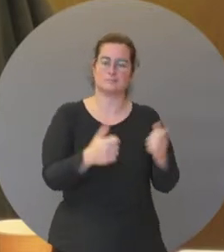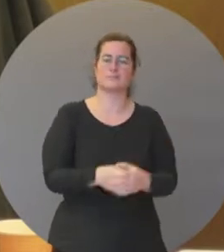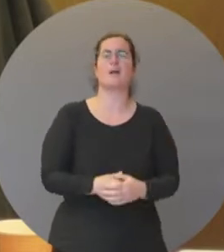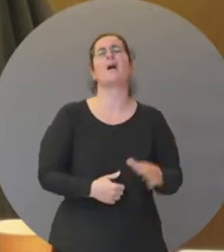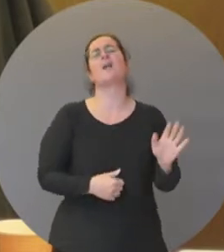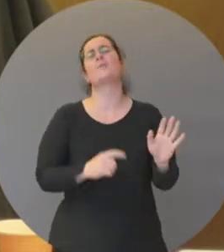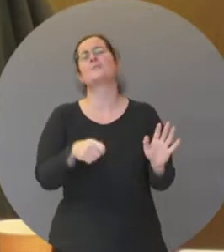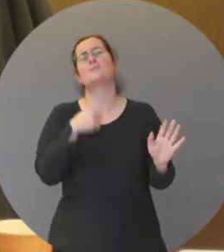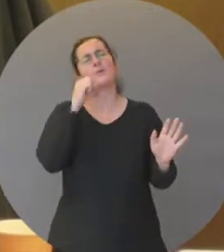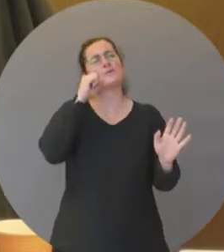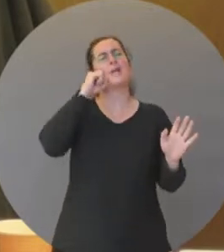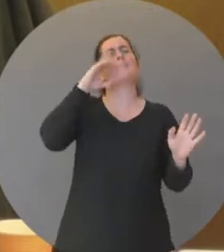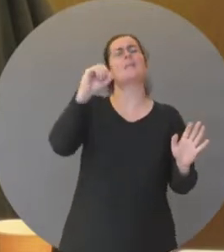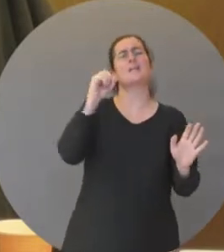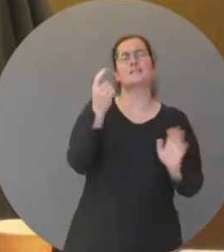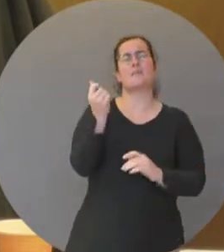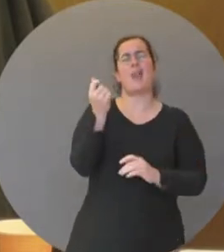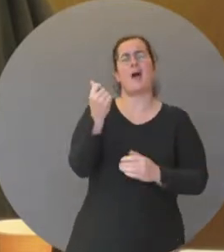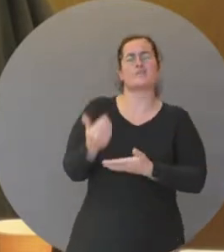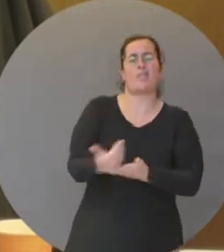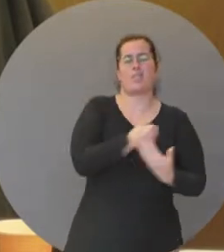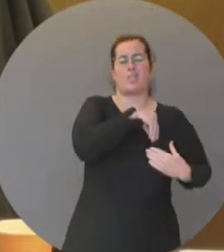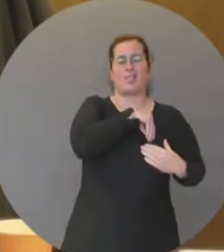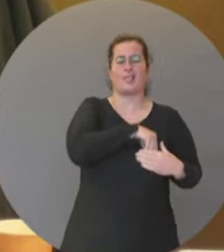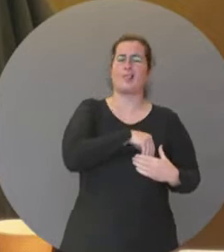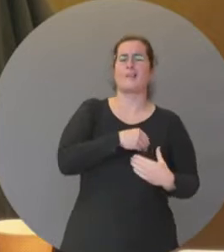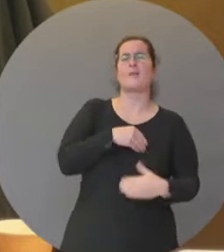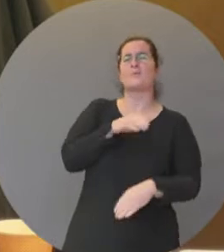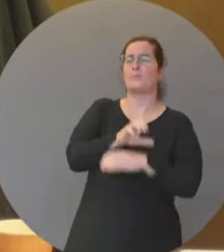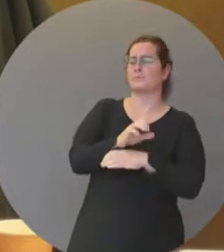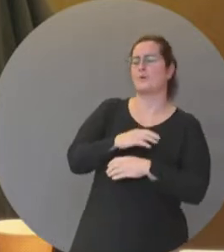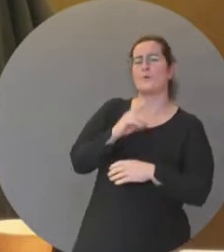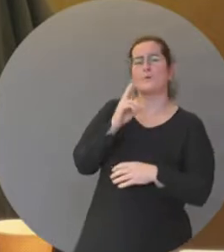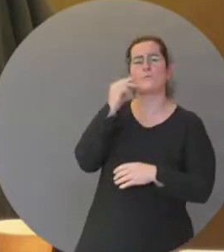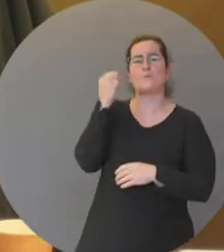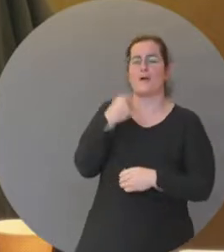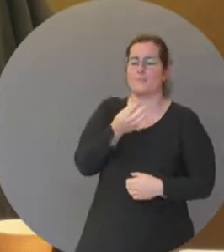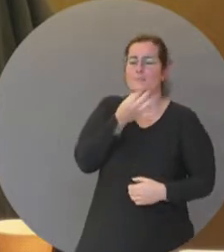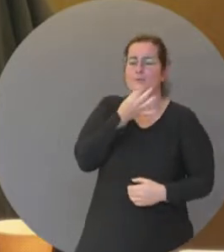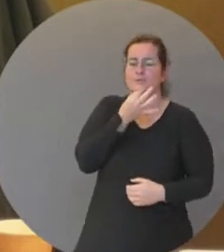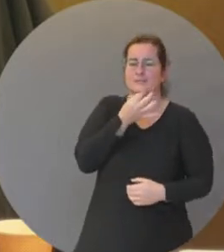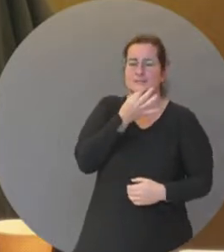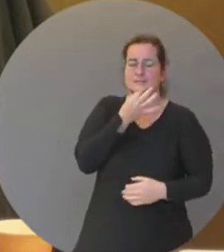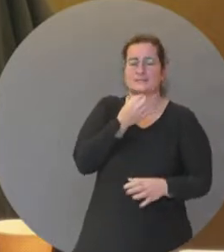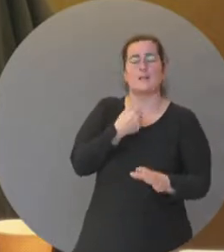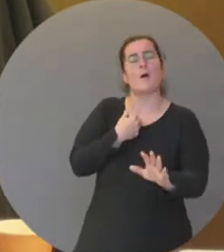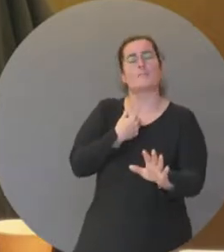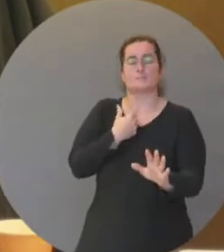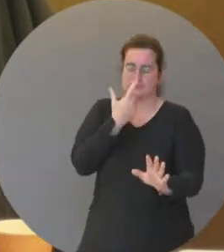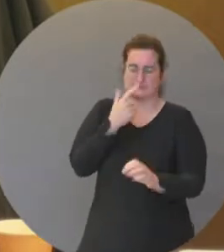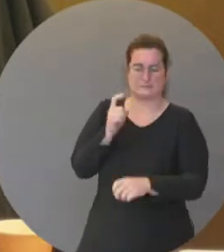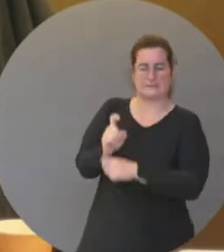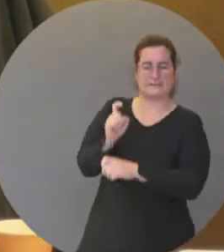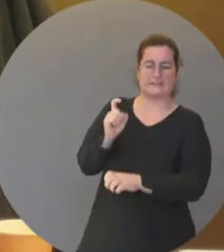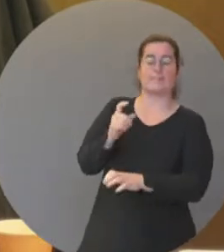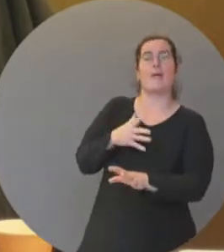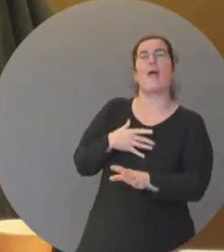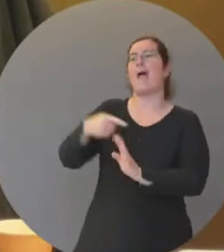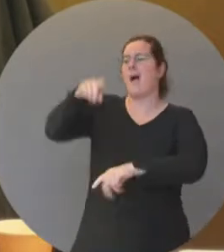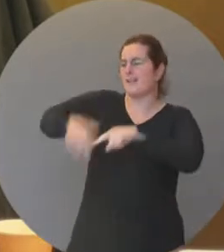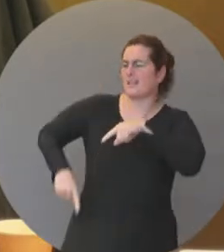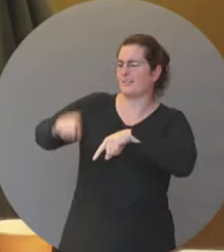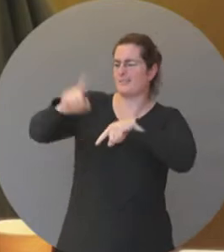se faire beaucoup d'argent je suis plutôt critique mais je suis pas pour les interdire non plus voilà je le dis mais c'est pas